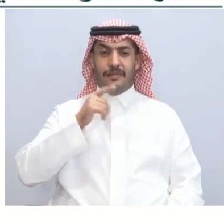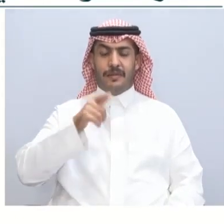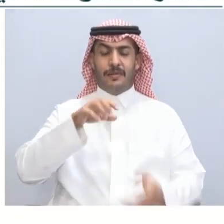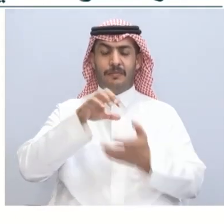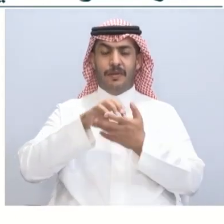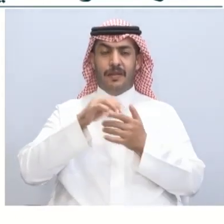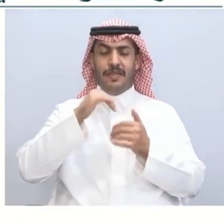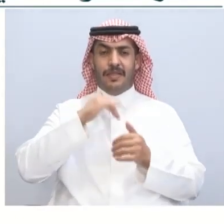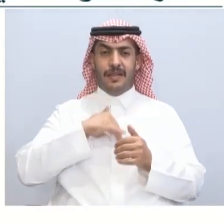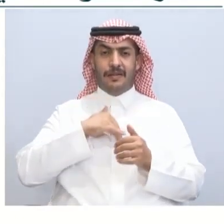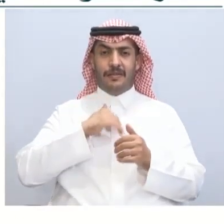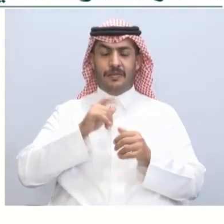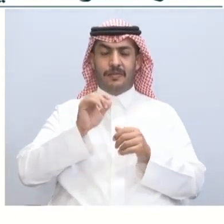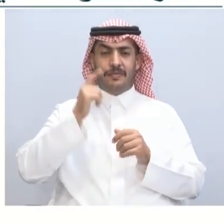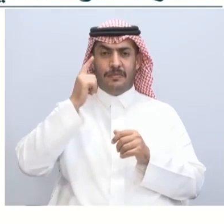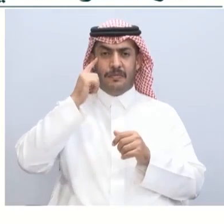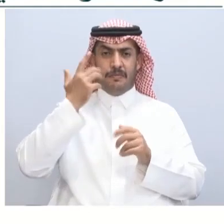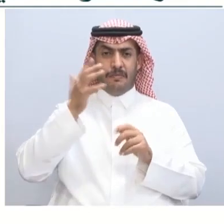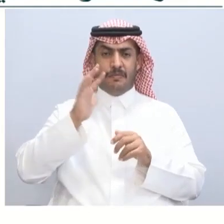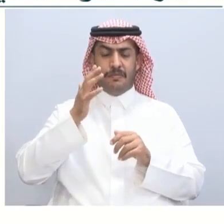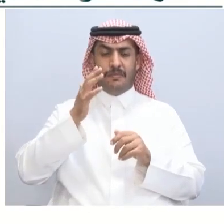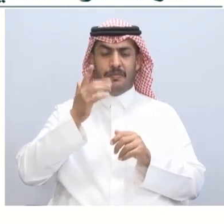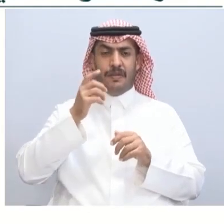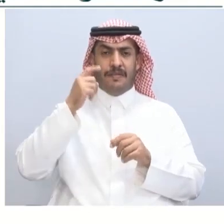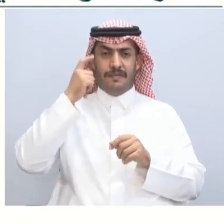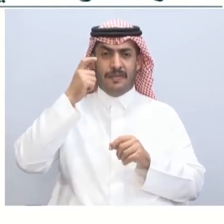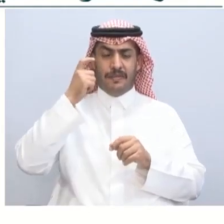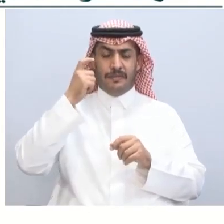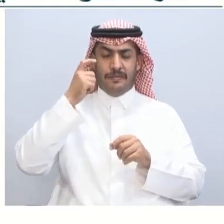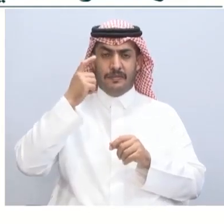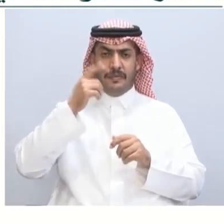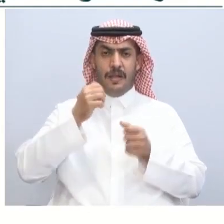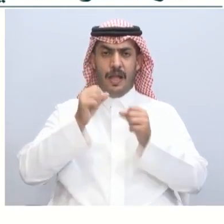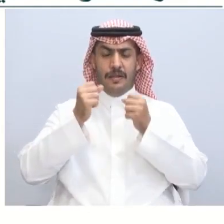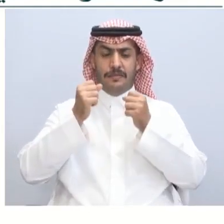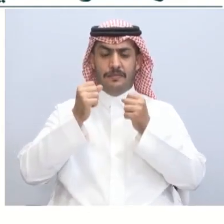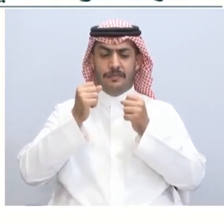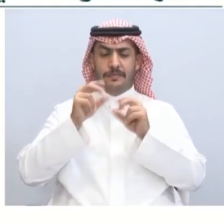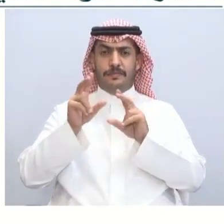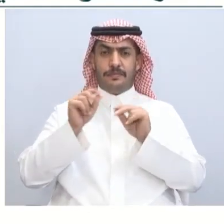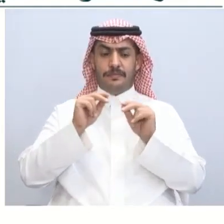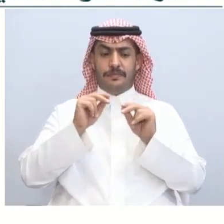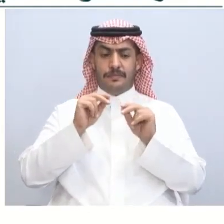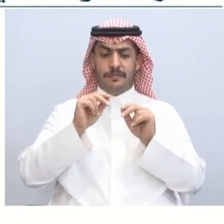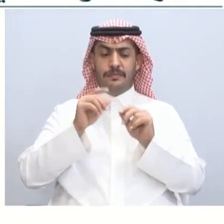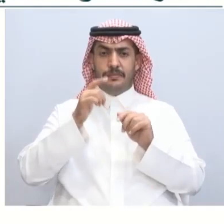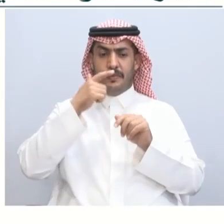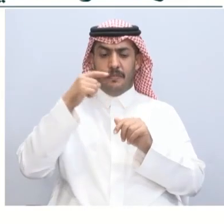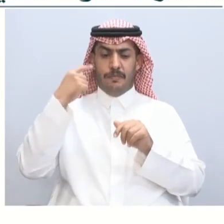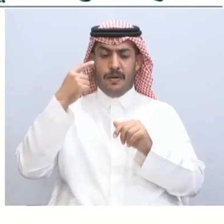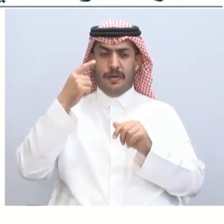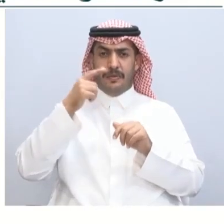المصادر الداخليه في المعتقدات والافكار والانفعالات مثل الاصابه